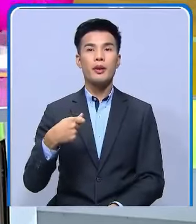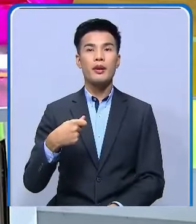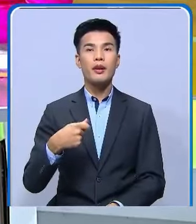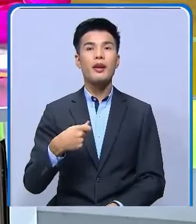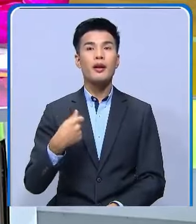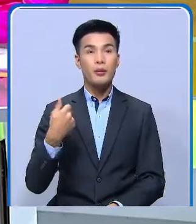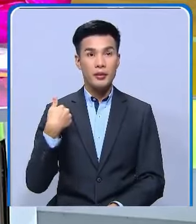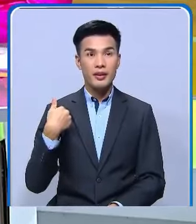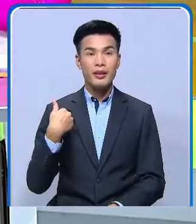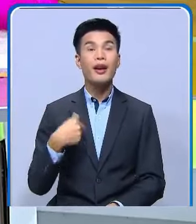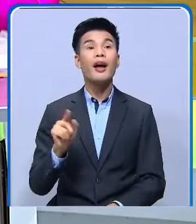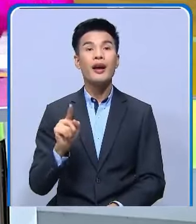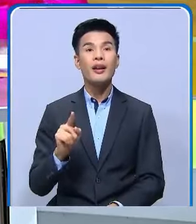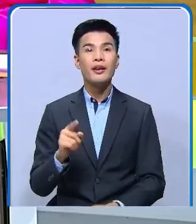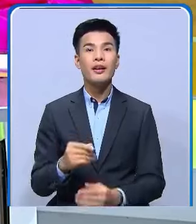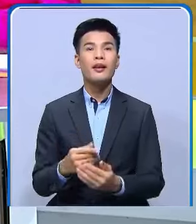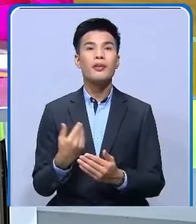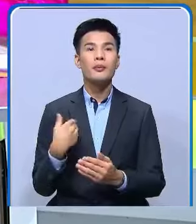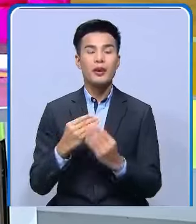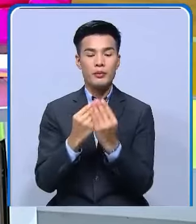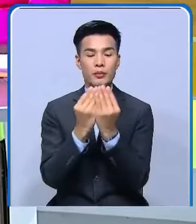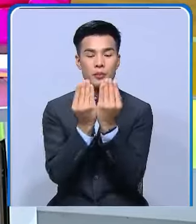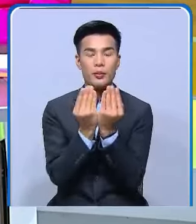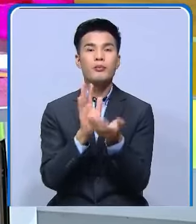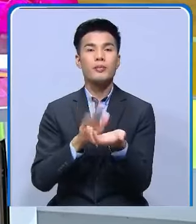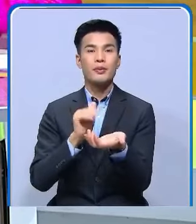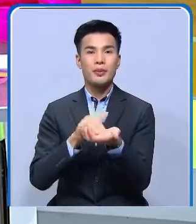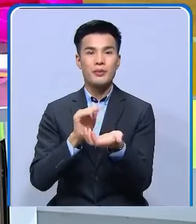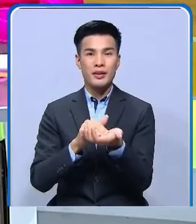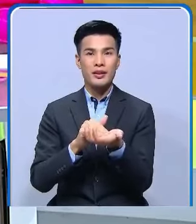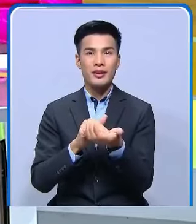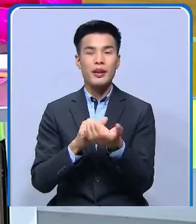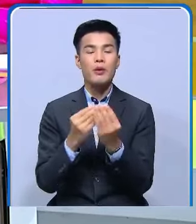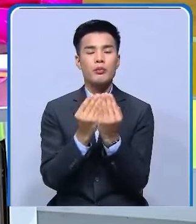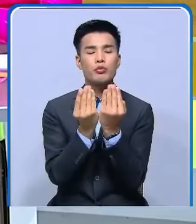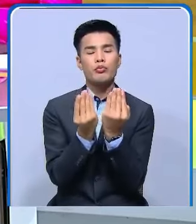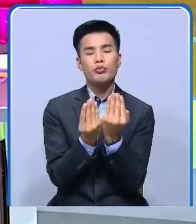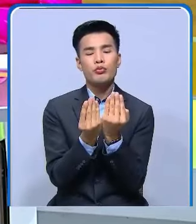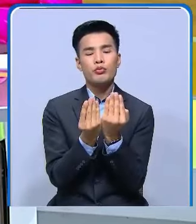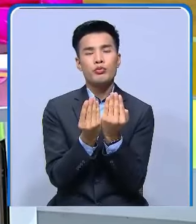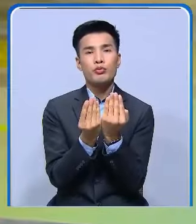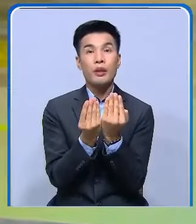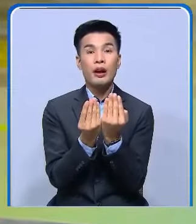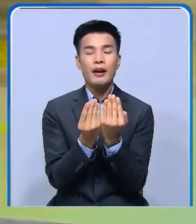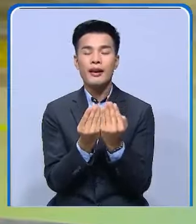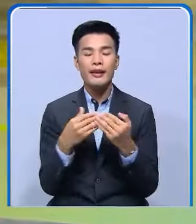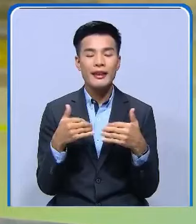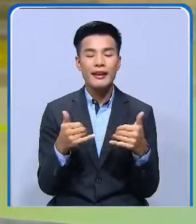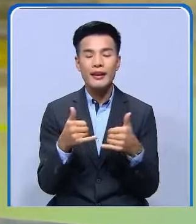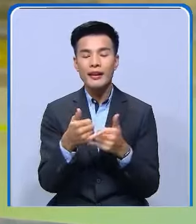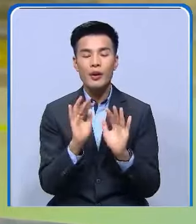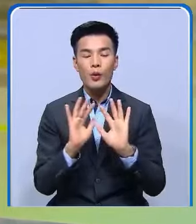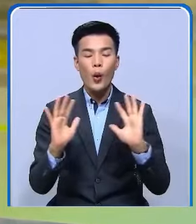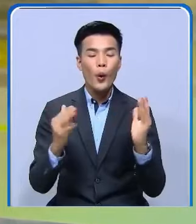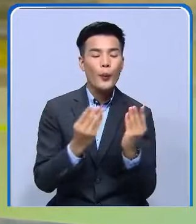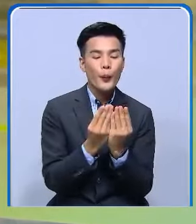นี่หรอเอออย่างนั้นรำพัด ฝึกสมอง เล่นไพ่เล่นไพ่เล่นก้าวเกย์กันอยู่กำลังเพลินๆนะคะไม่ได้ดูอะไรทั้งนั้นน่ะปรากฏว่าเจ้าหน้